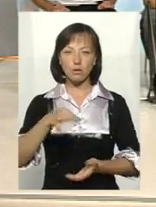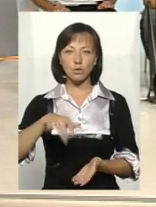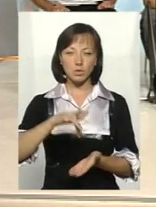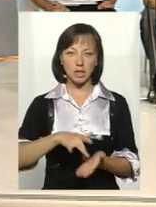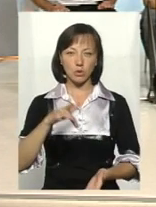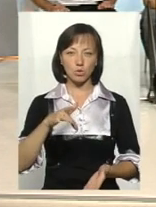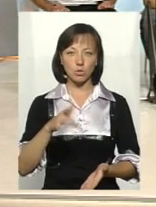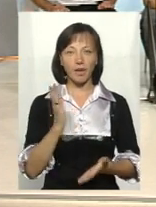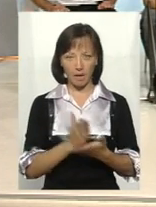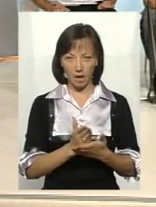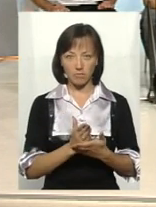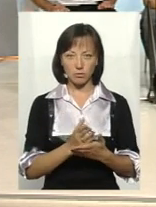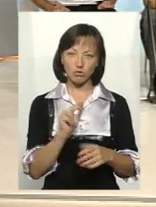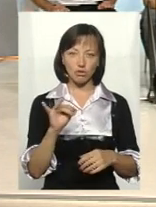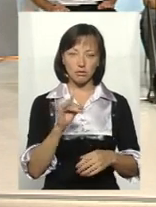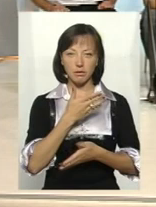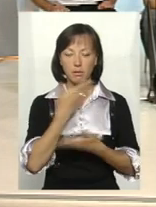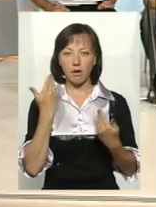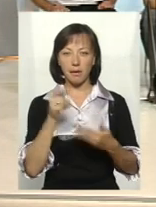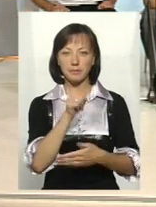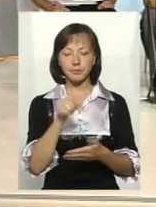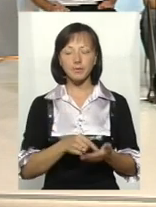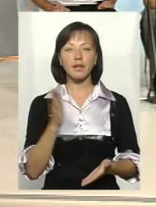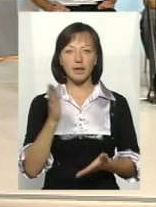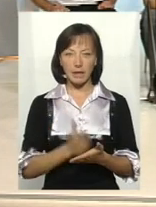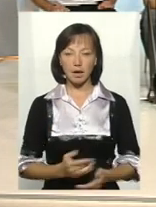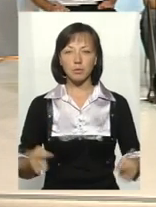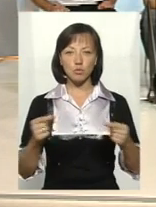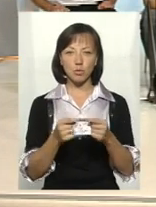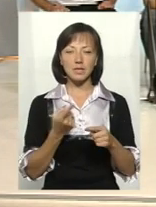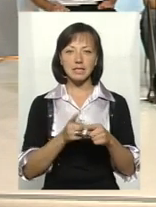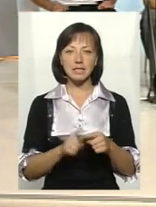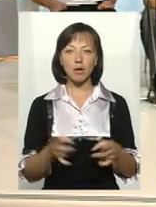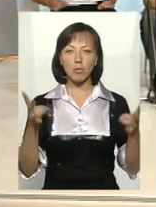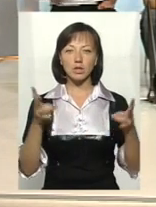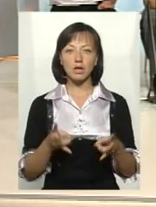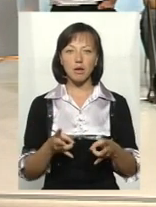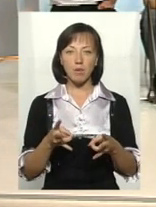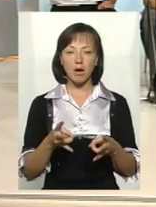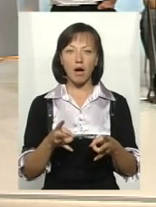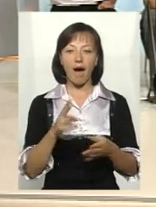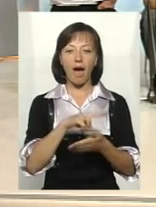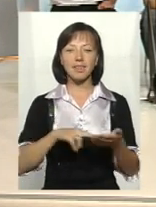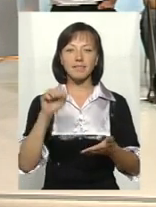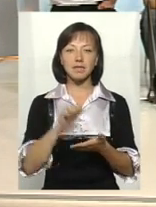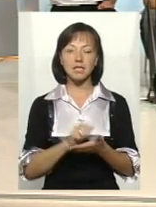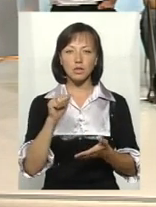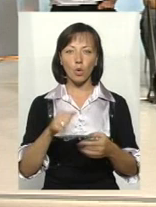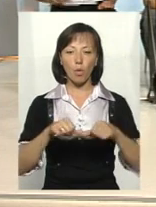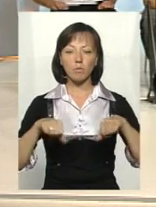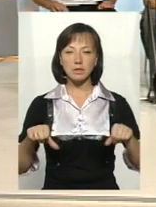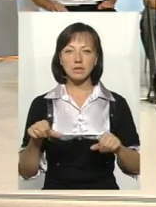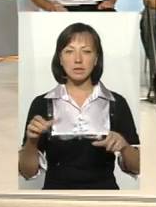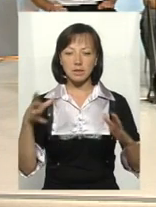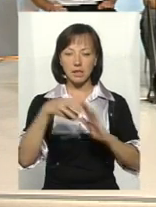центру? Є вони чи немає? Є, безумовно. Це потреба проходження атестаційної комісії, яка складається з